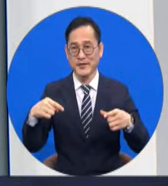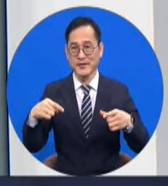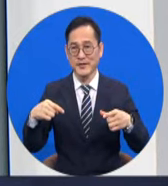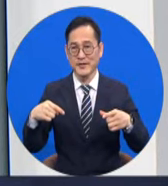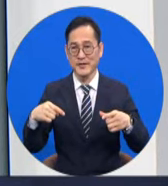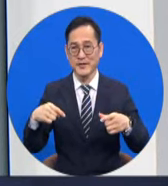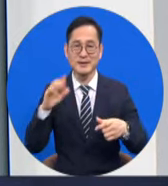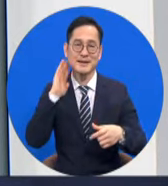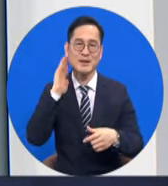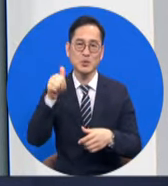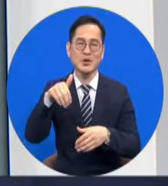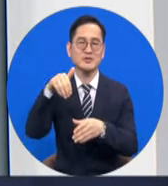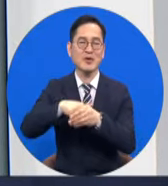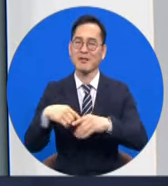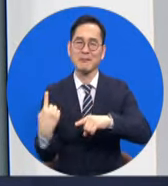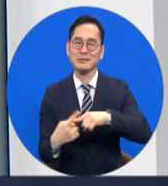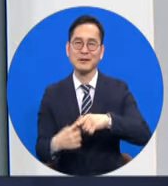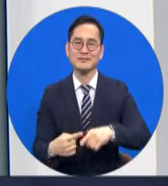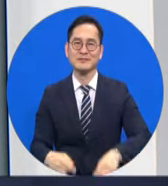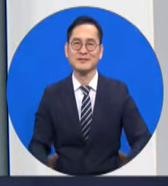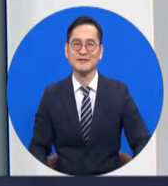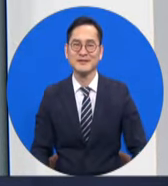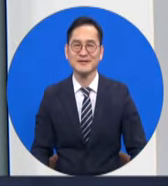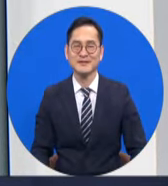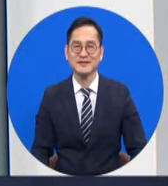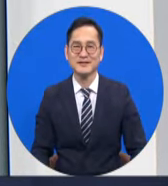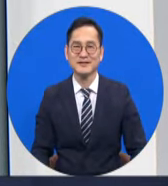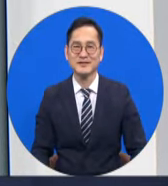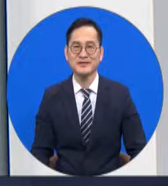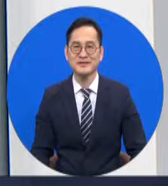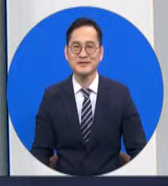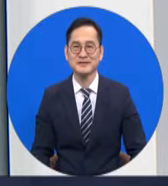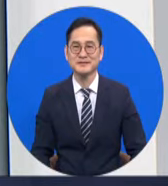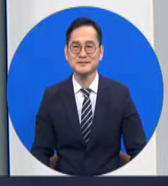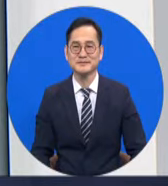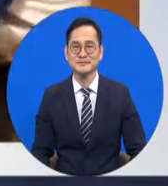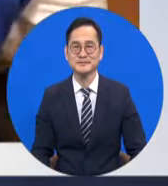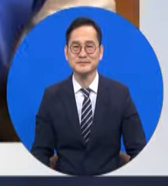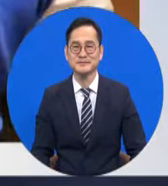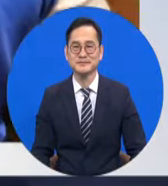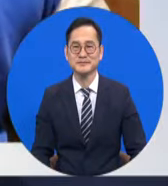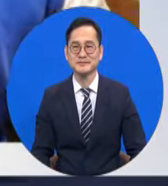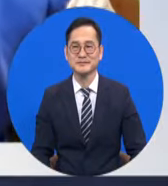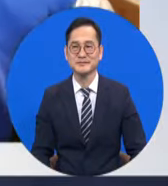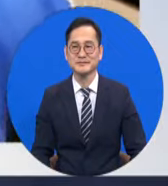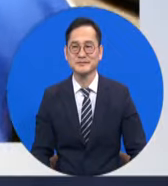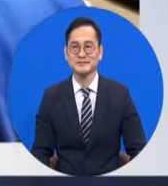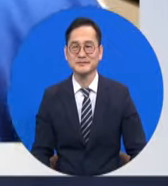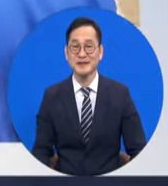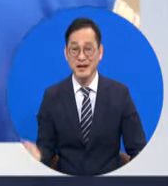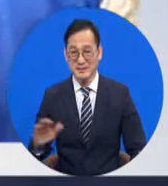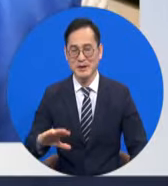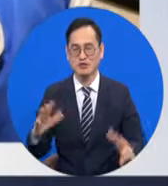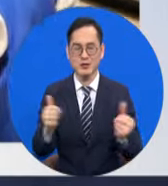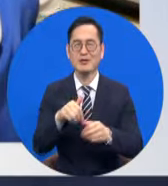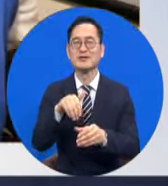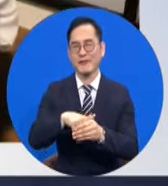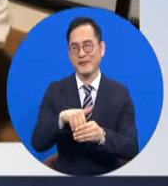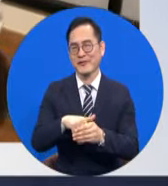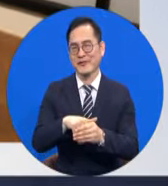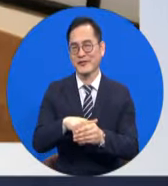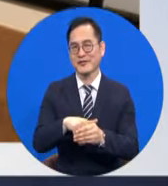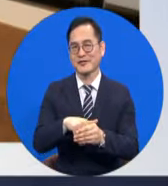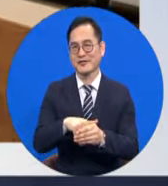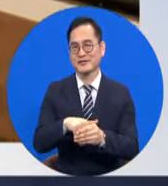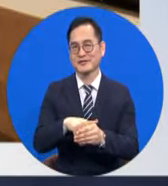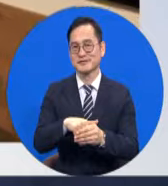대선 같은 총선 아니겠습니까? 그런데 대선 같은 총선이라고 하더라도 결국은 총선이잖아요. 그런데 총선이라고